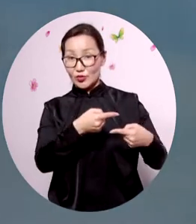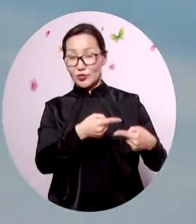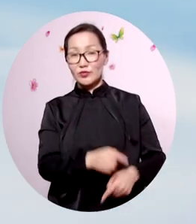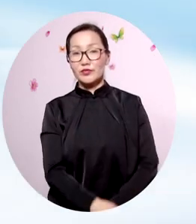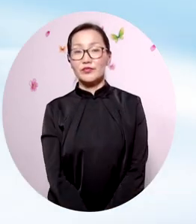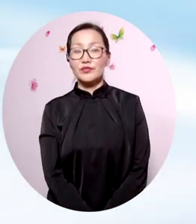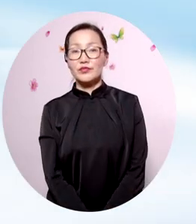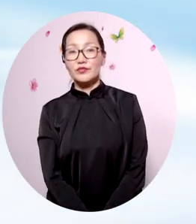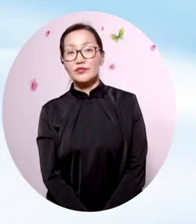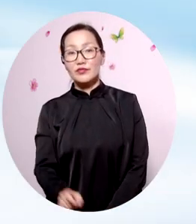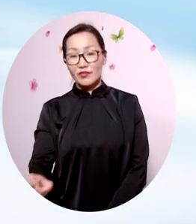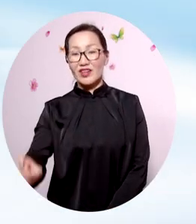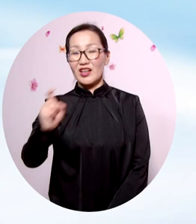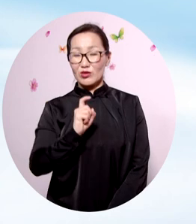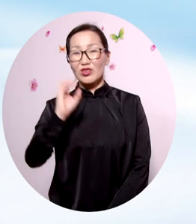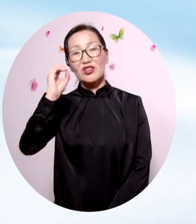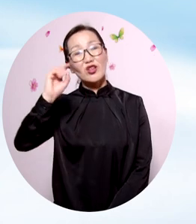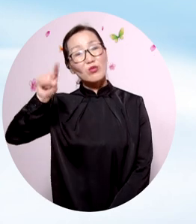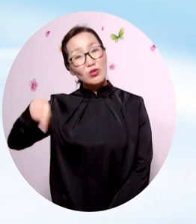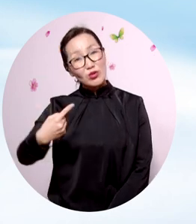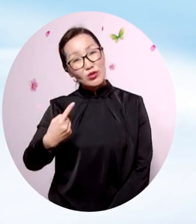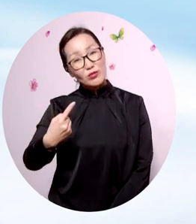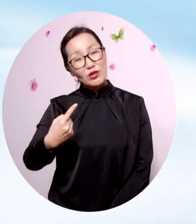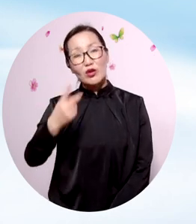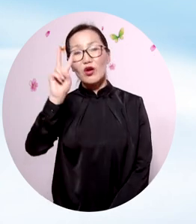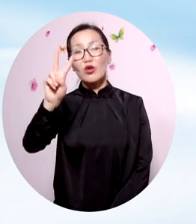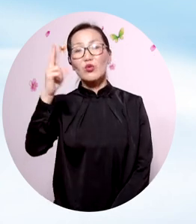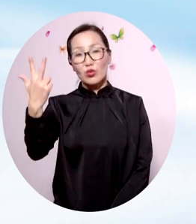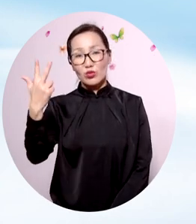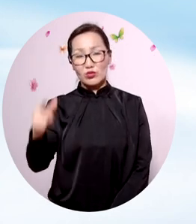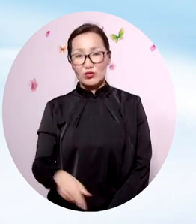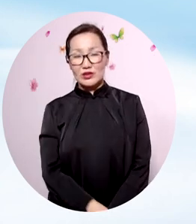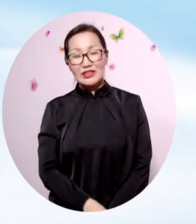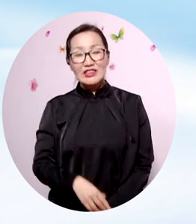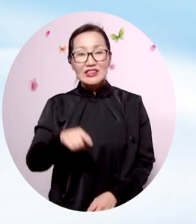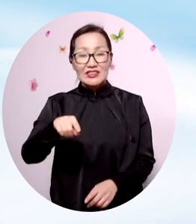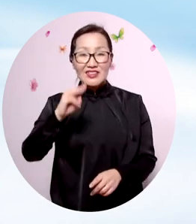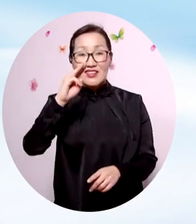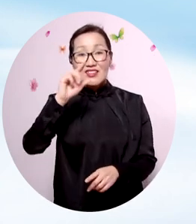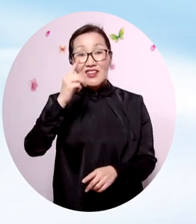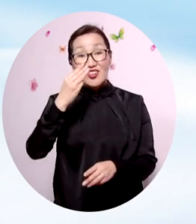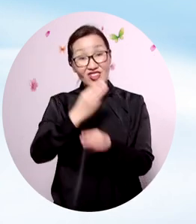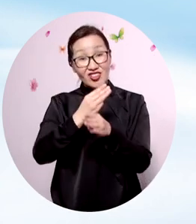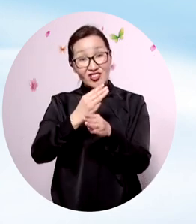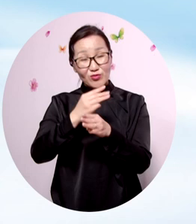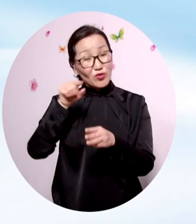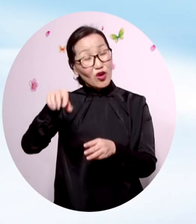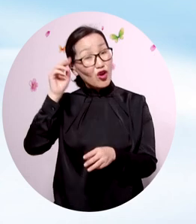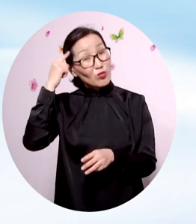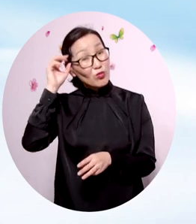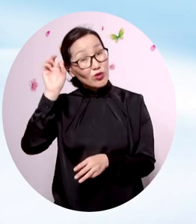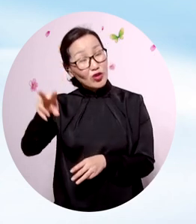тэг. Харин тэг бүхэл 1000-ийн 23. За бид нар тэгшдэгдэг бодохдоо бас шалгаж үздэг.